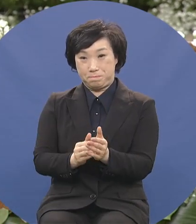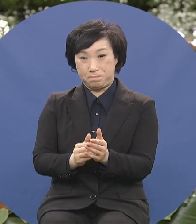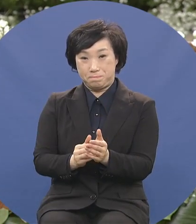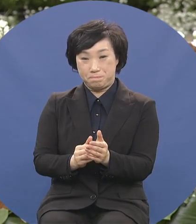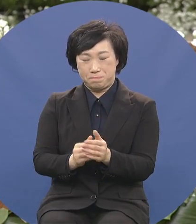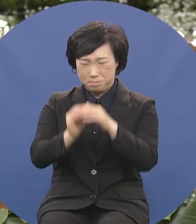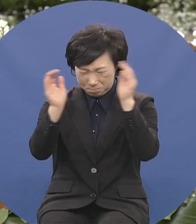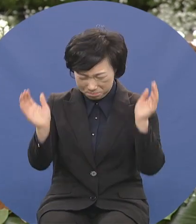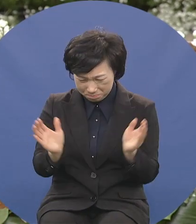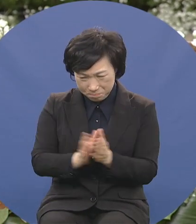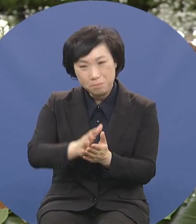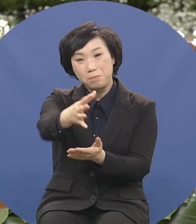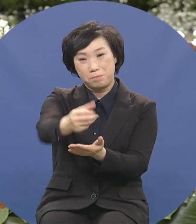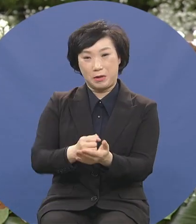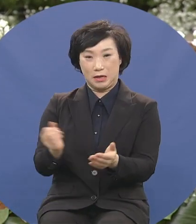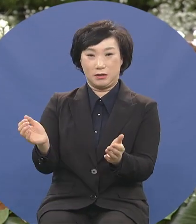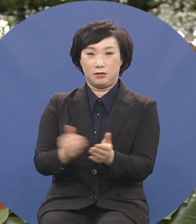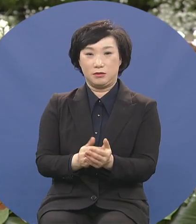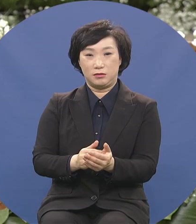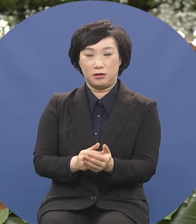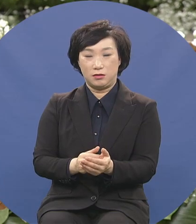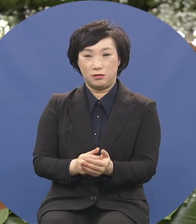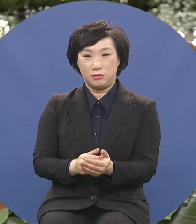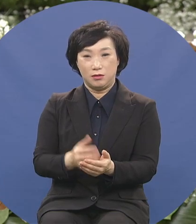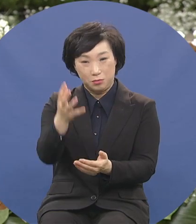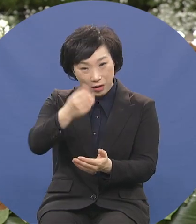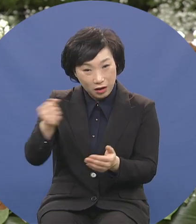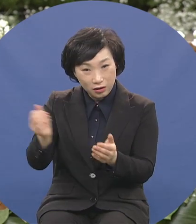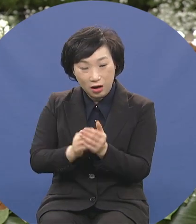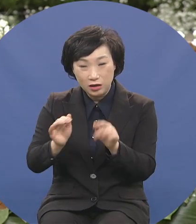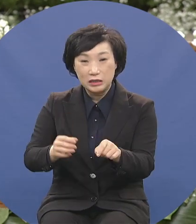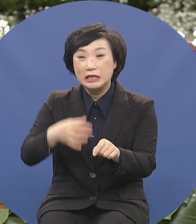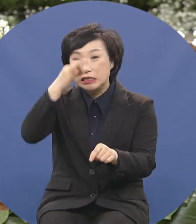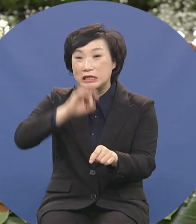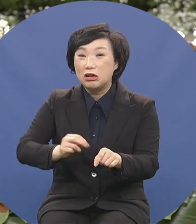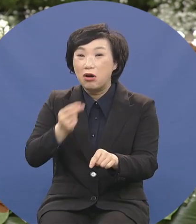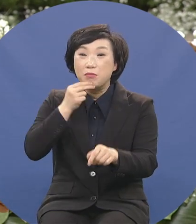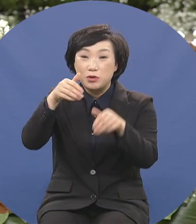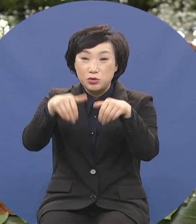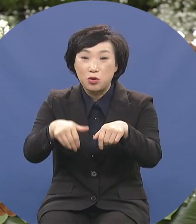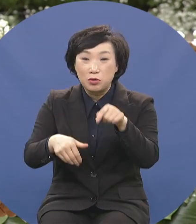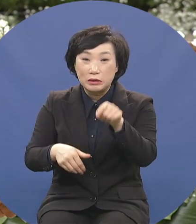싹 뺏겨버리리라. 이 무익한 종,